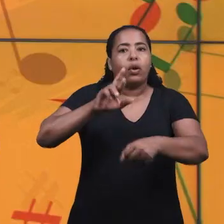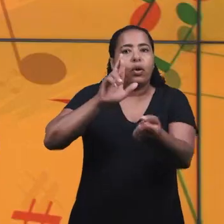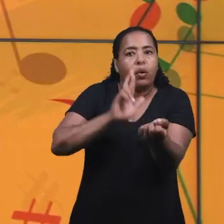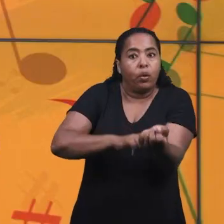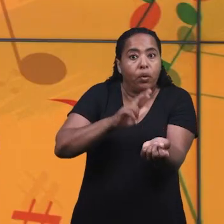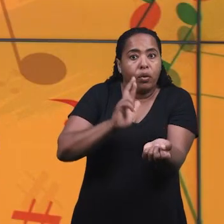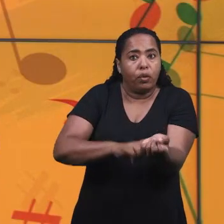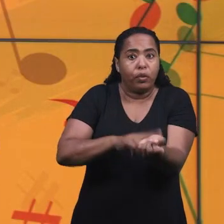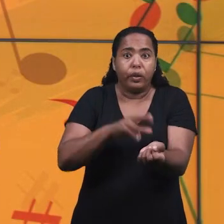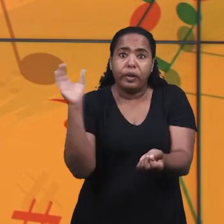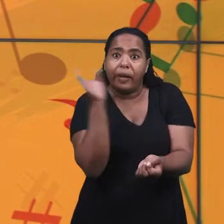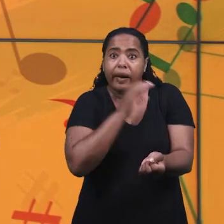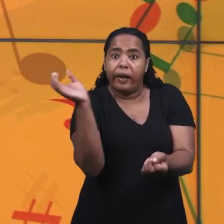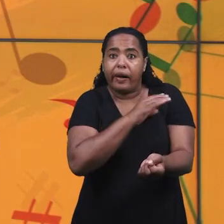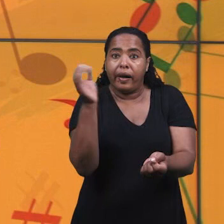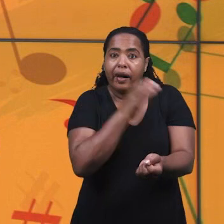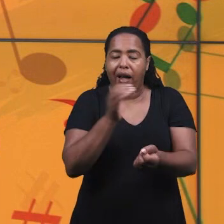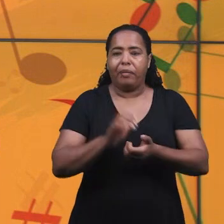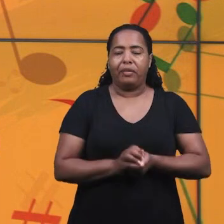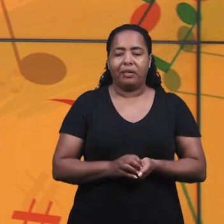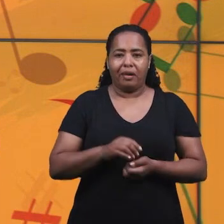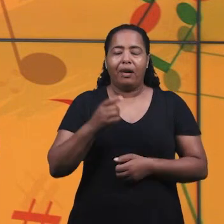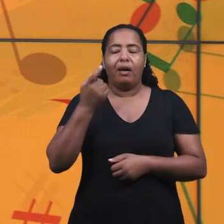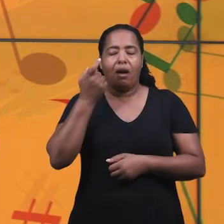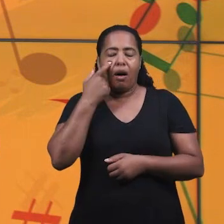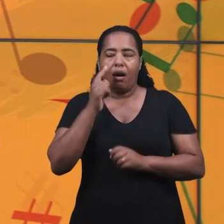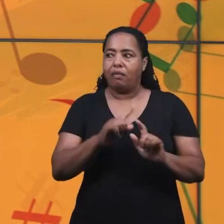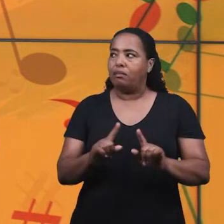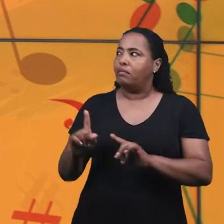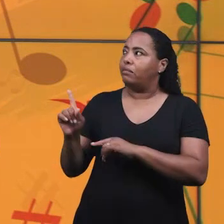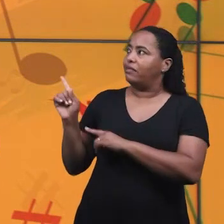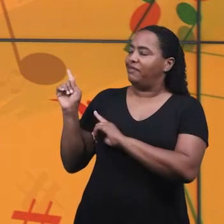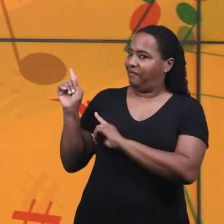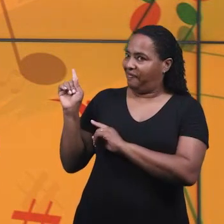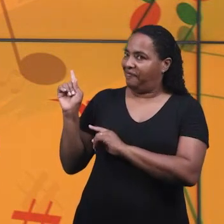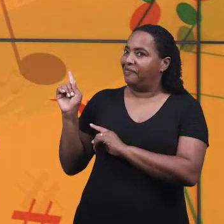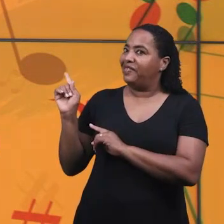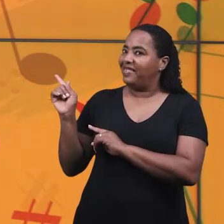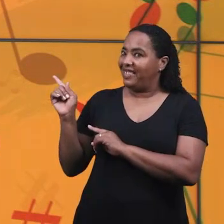cette longe est très rapide. Nous allons faire le solfège.